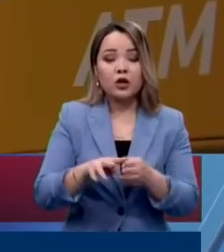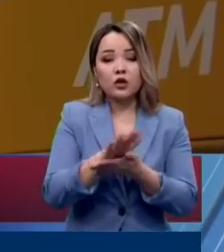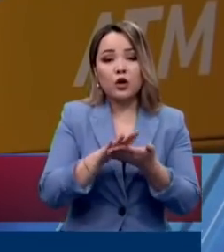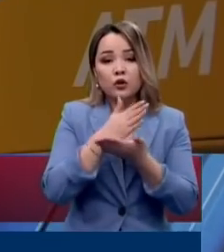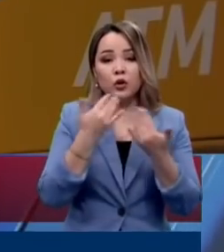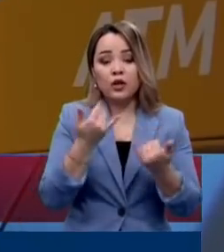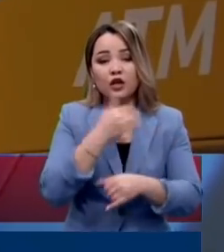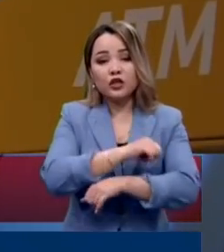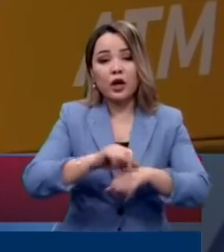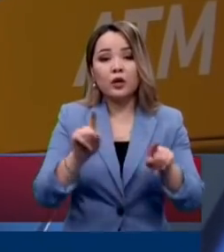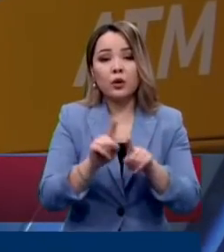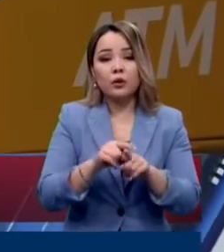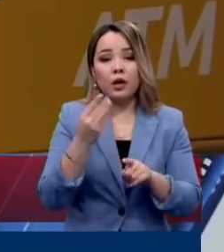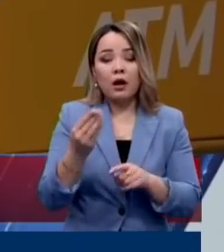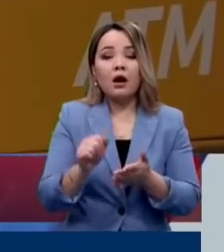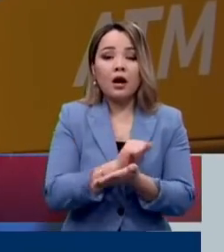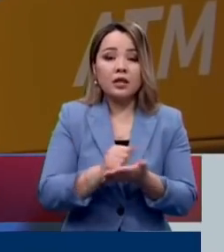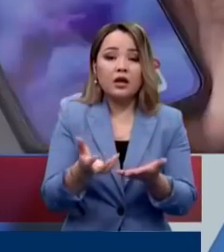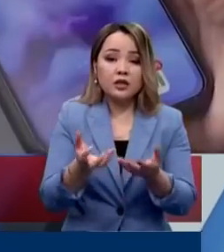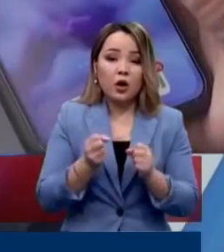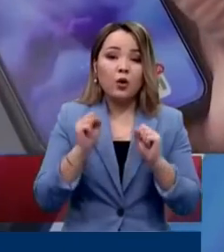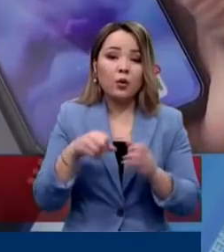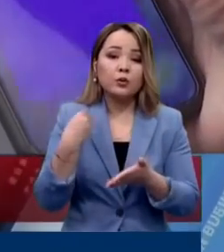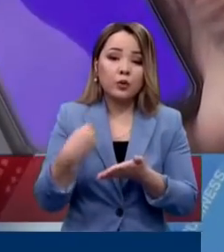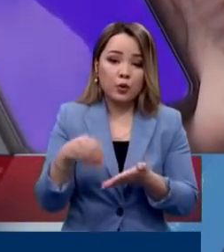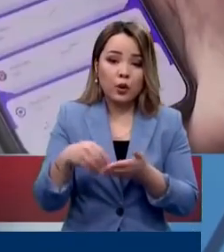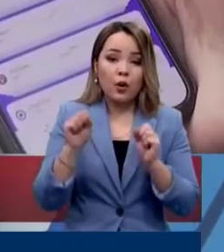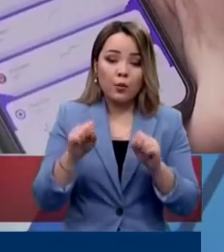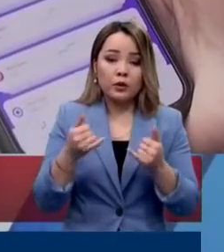емес, бірақ шетелдерде онымен акцияда сатып алуға болады.